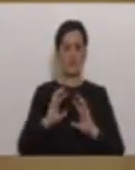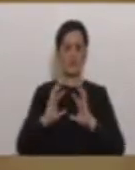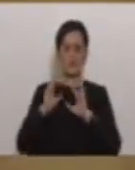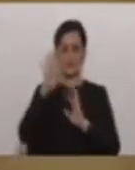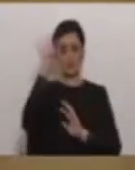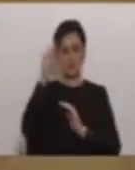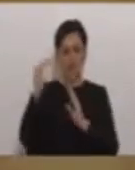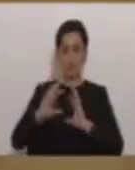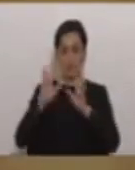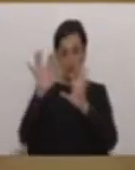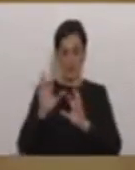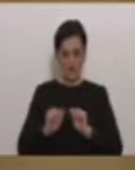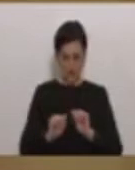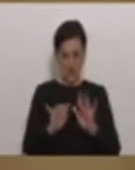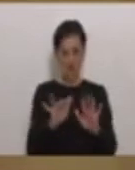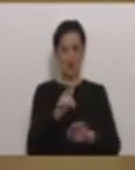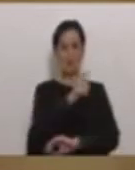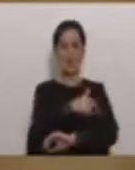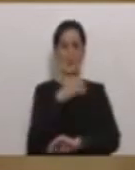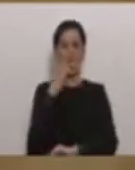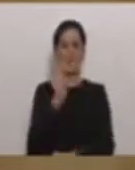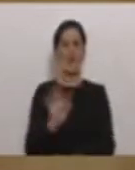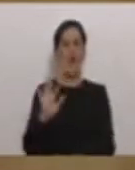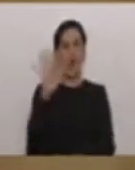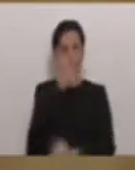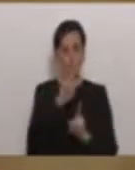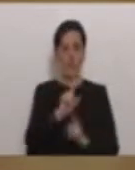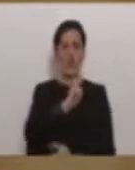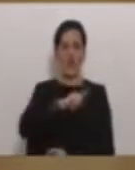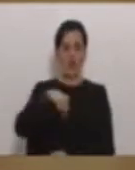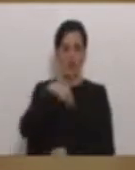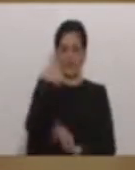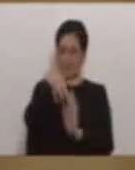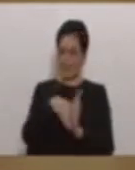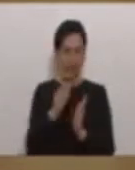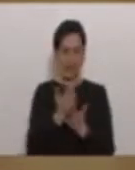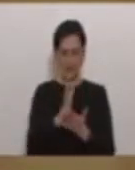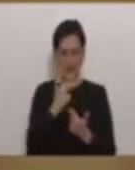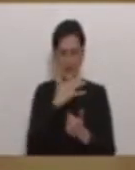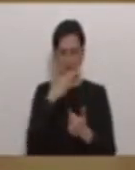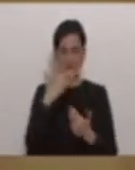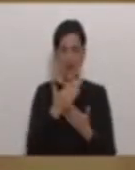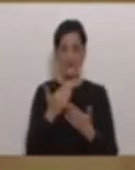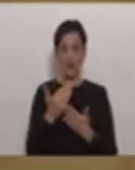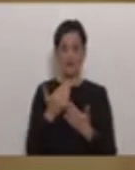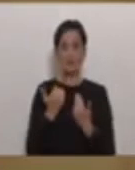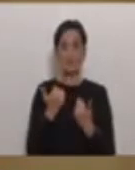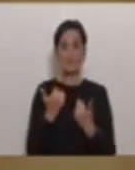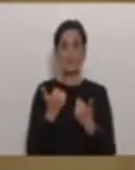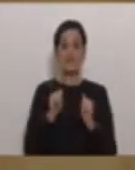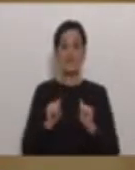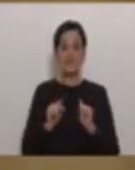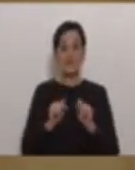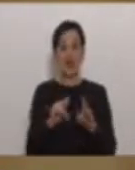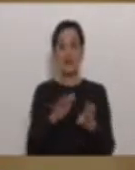რომელიც წევრიც ძალიან ბევრი ევროპული ქვეყნები, მათ შორის ლატვიაც არ არის და სხვა მრავალი. და მის რატიფიცირების